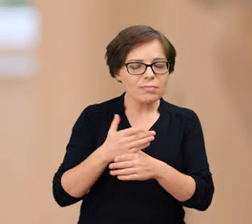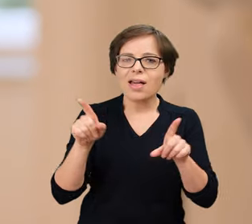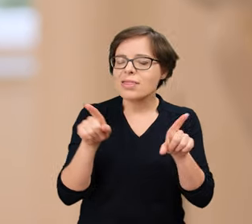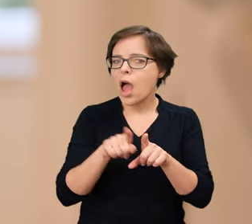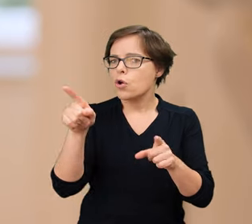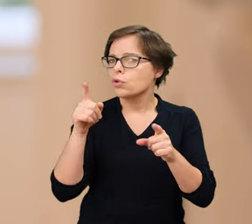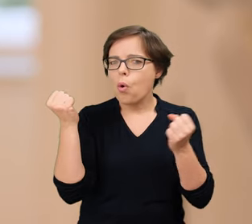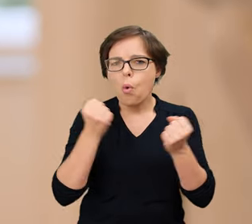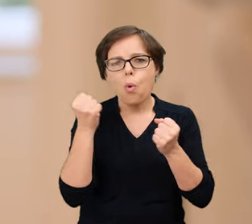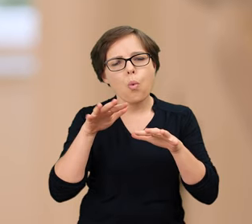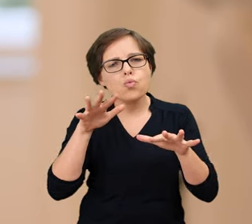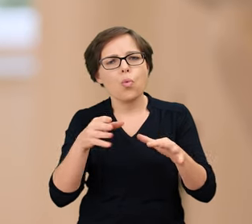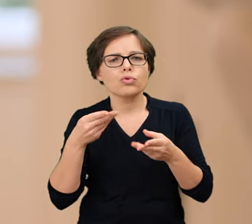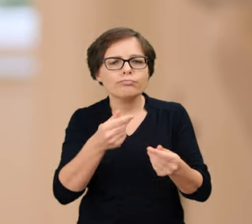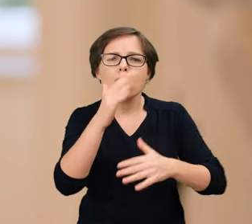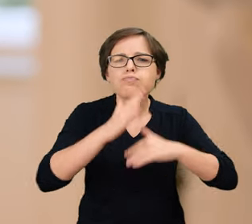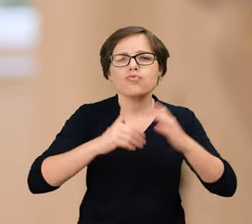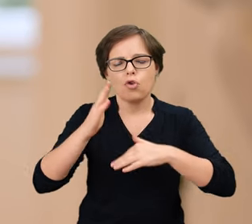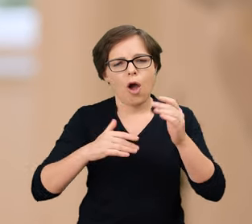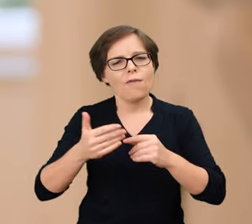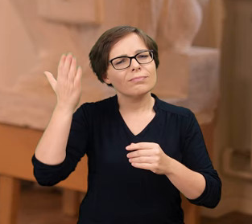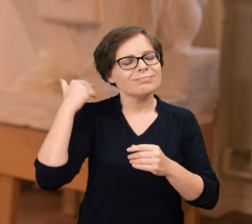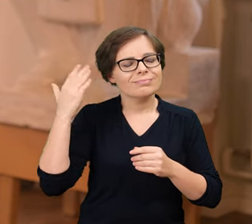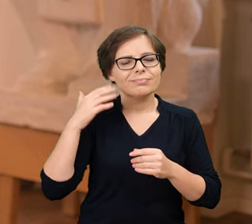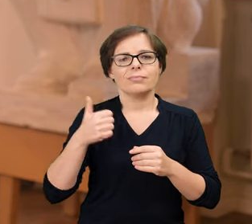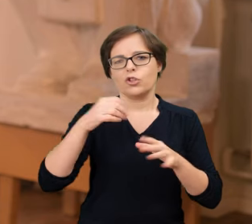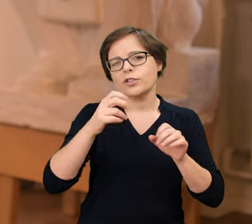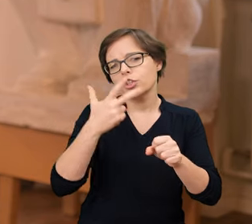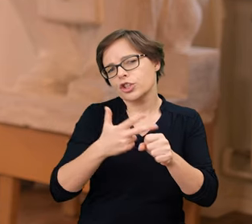wielkim inwestorem w latach 30. XX wieku.